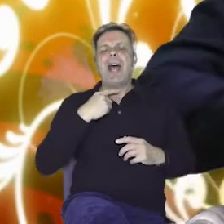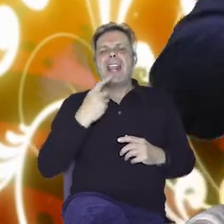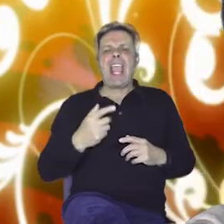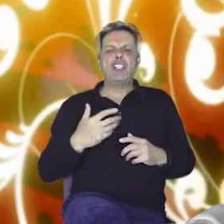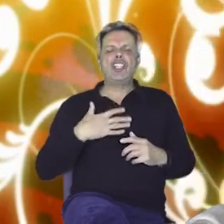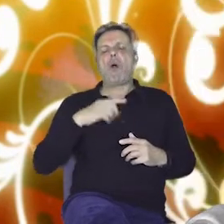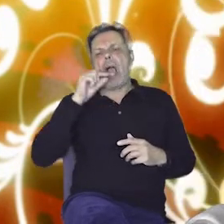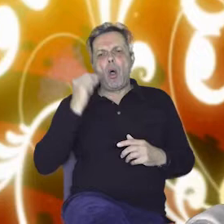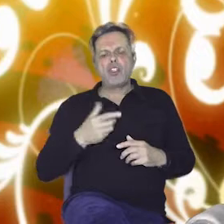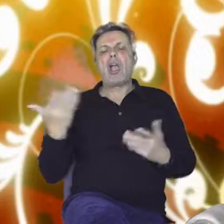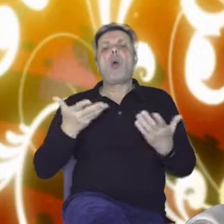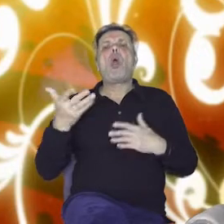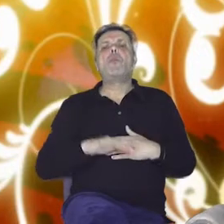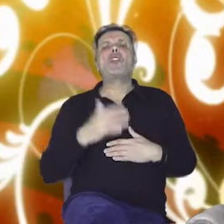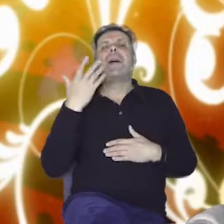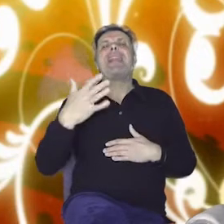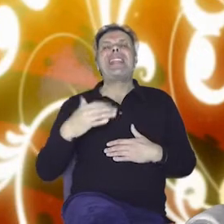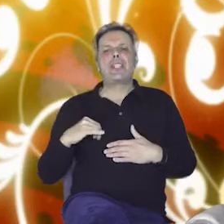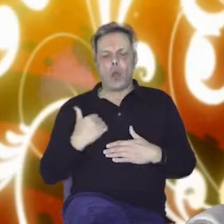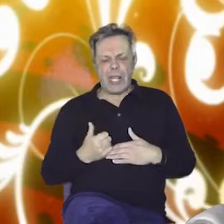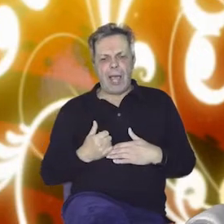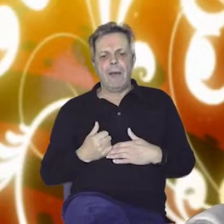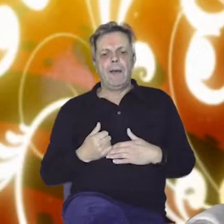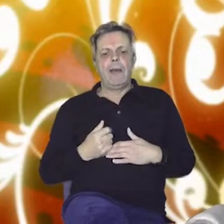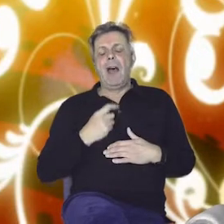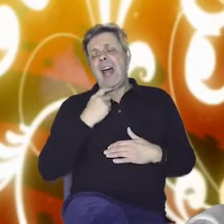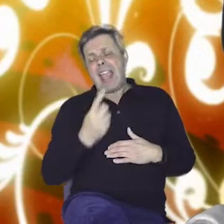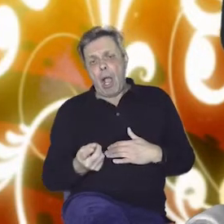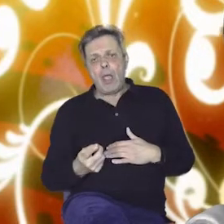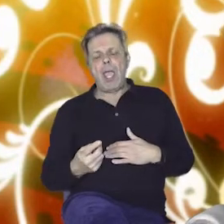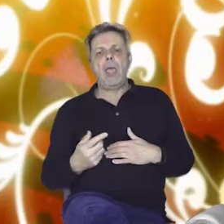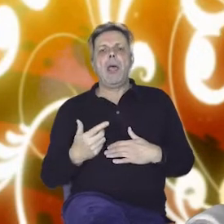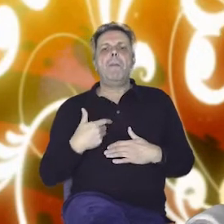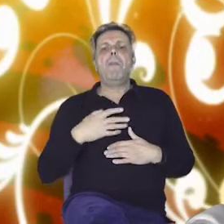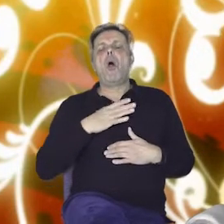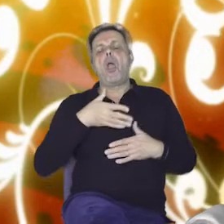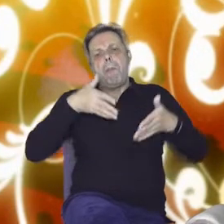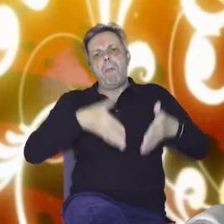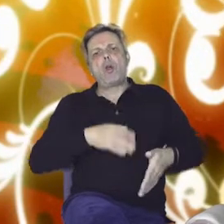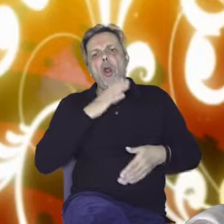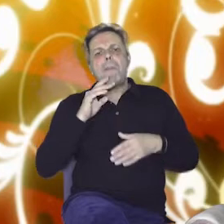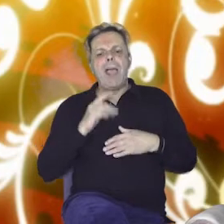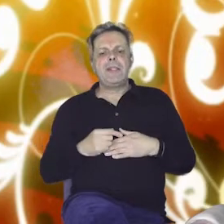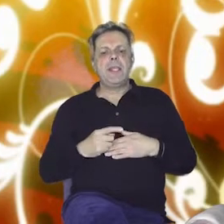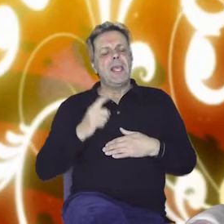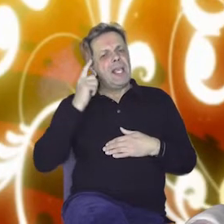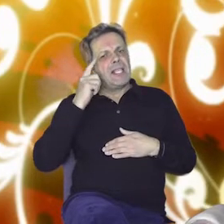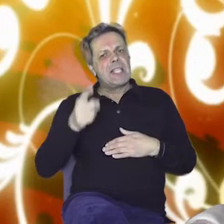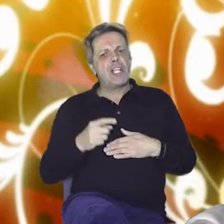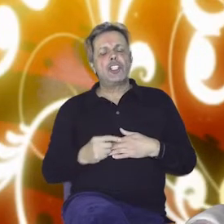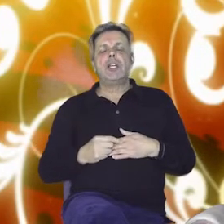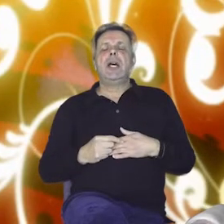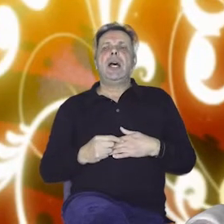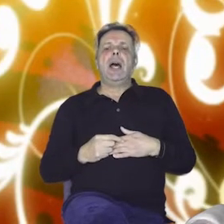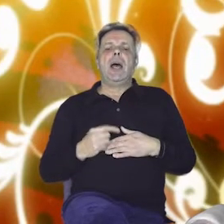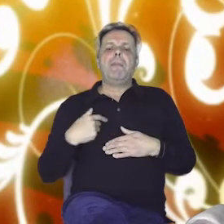i nešto godina. Strašno. On je rekao otprilike mojoj pokojnoj majci, znaš Daro,